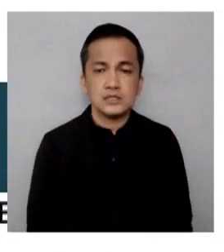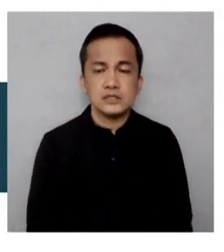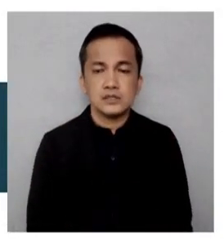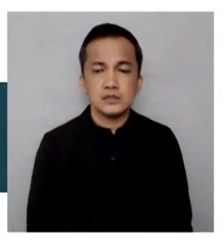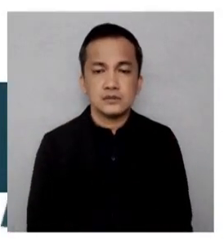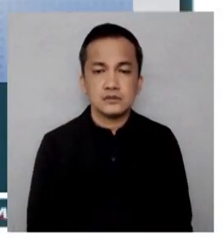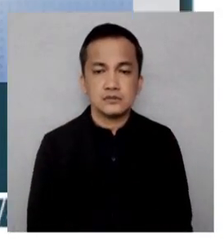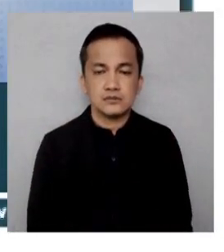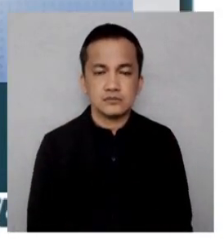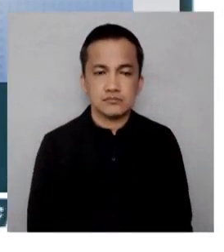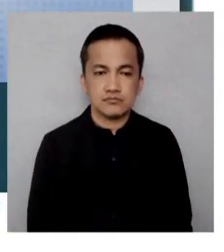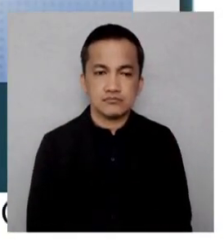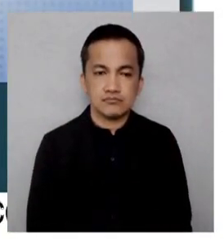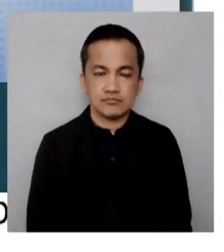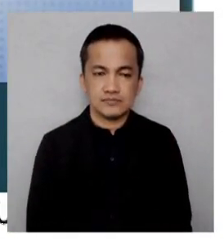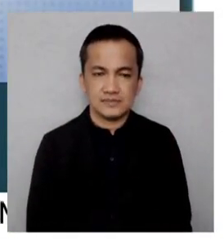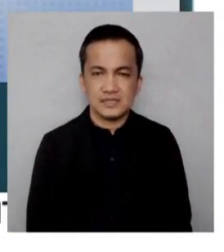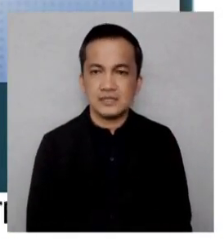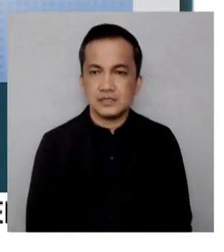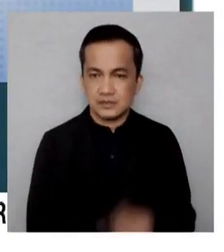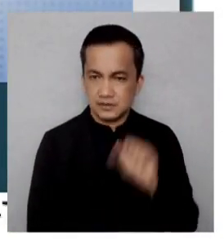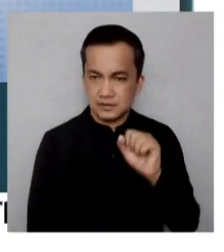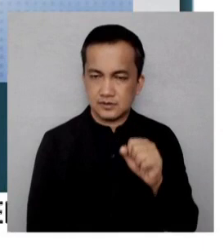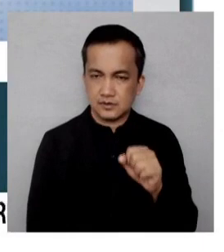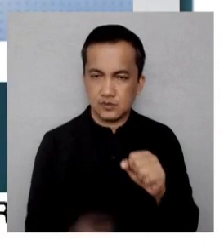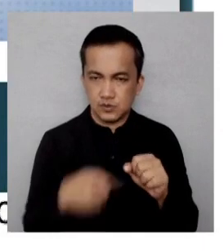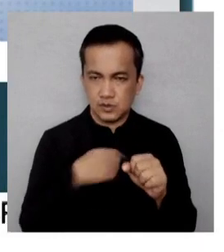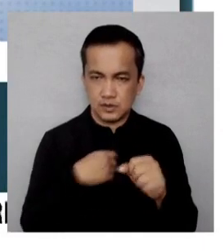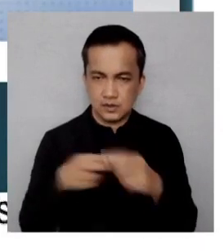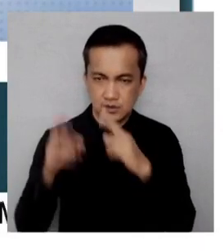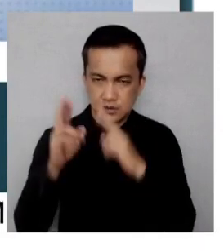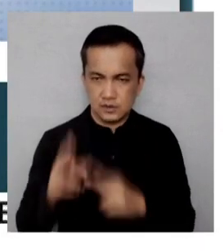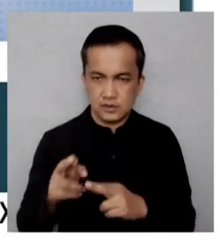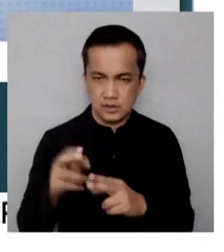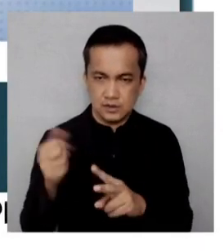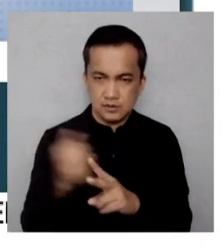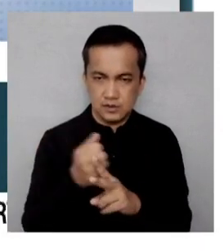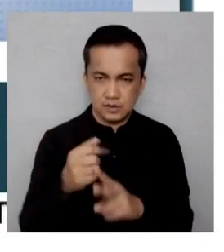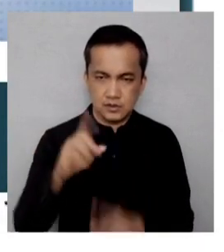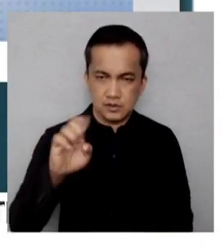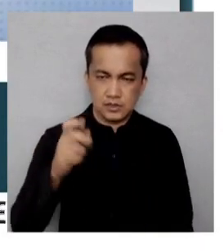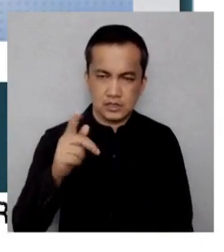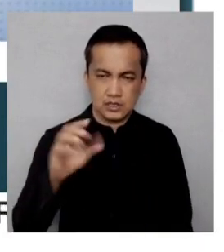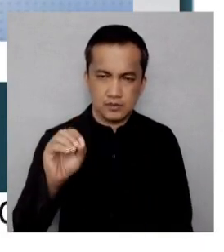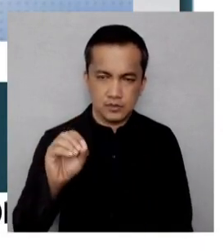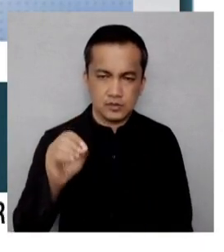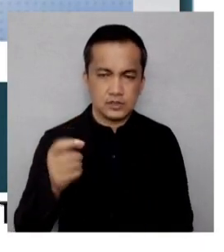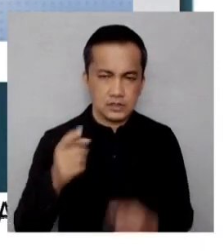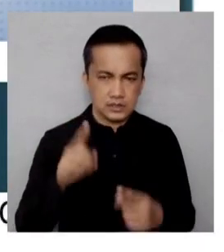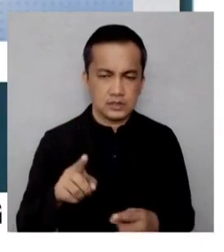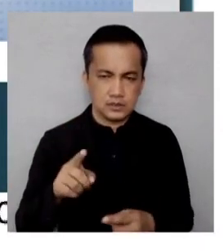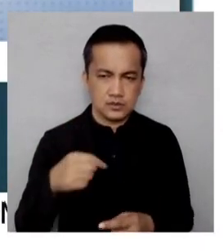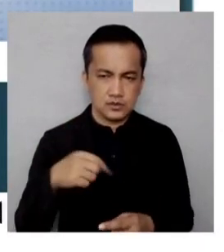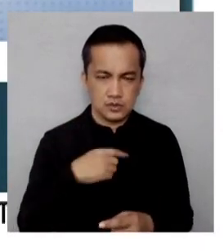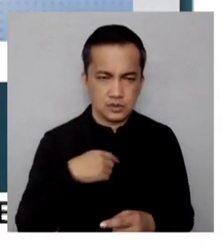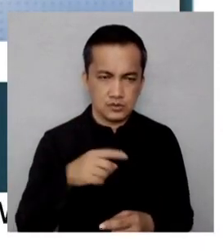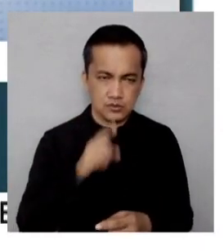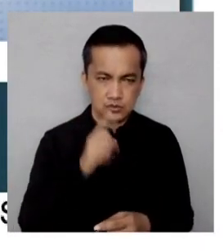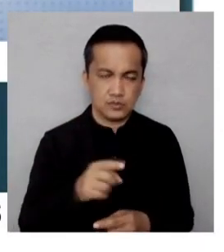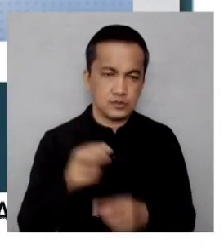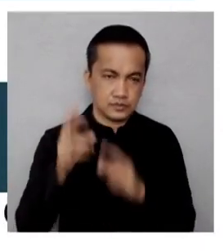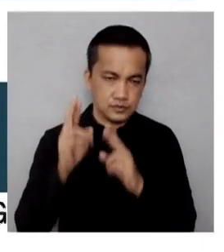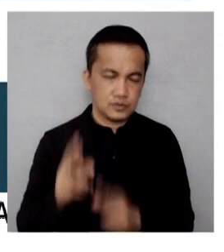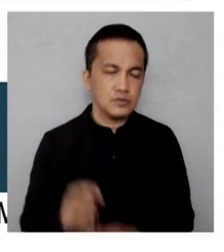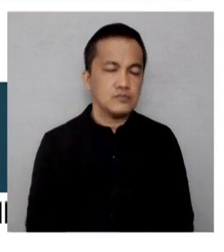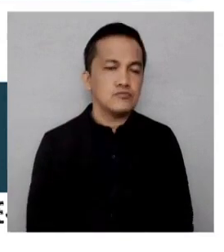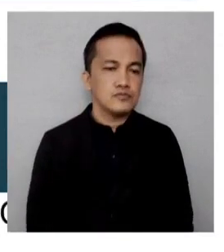syempre, biktima si ano, no, Mayor Degamo sa nangyari. At talagang nire-respect naman natin na gusto niyang